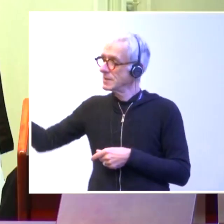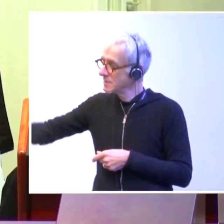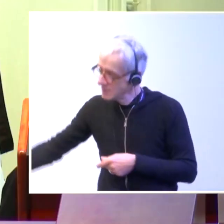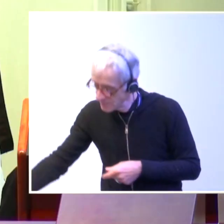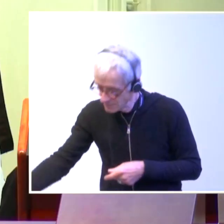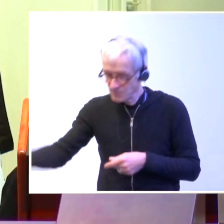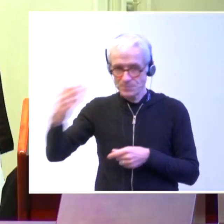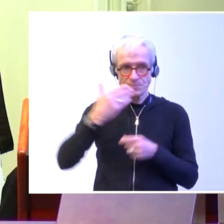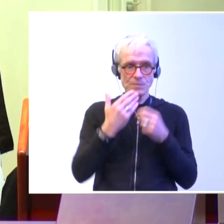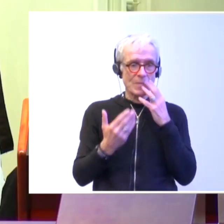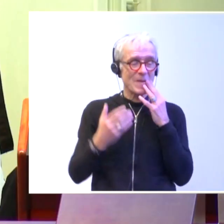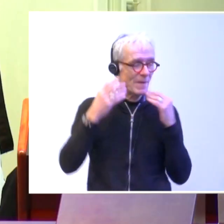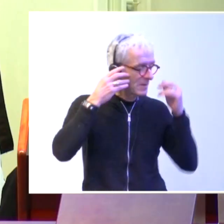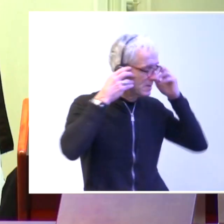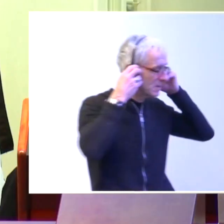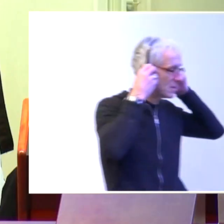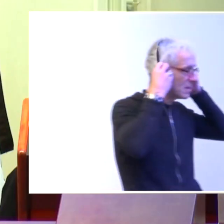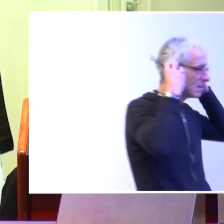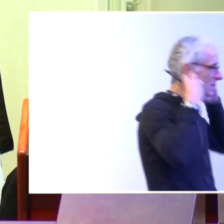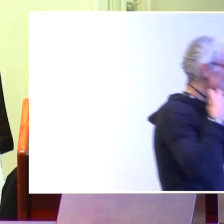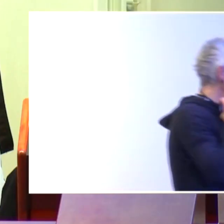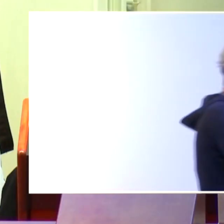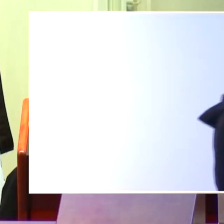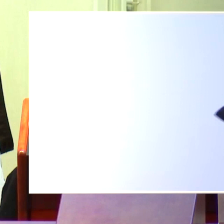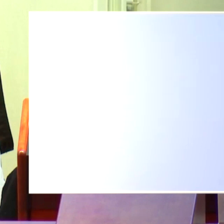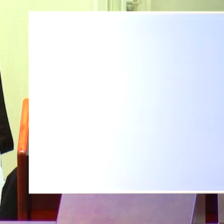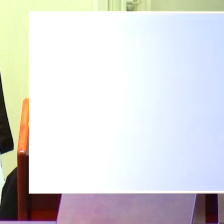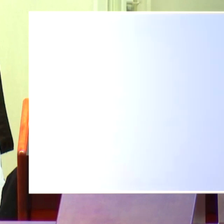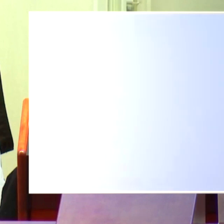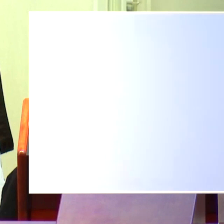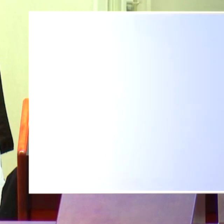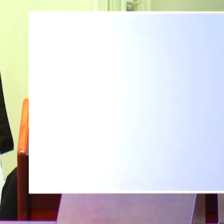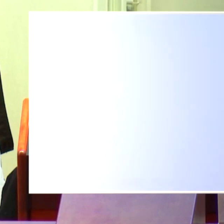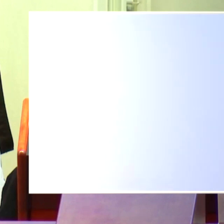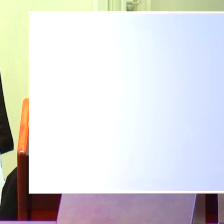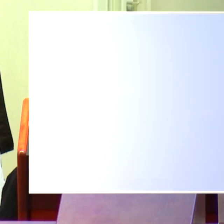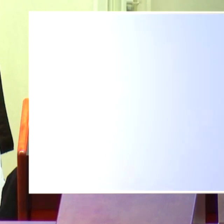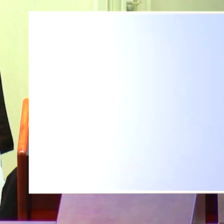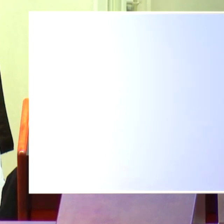Applaudissements ... ... ... ... ... ...